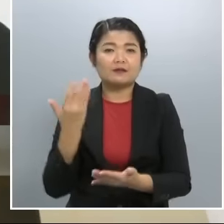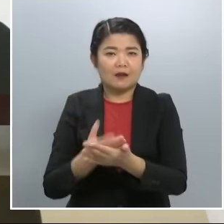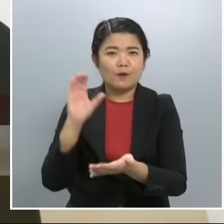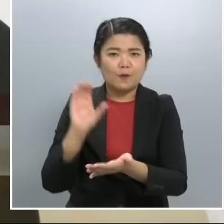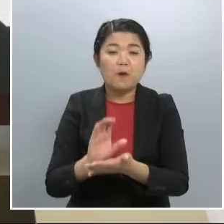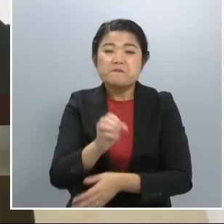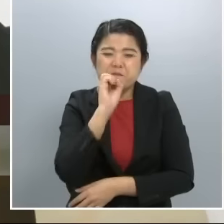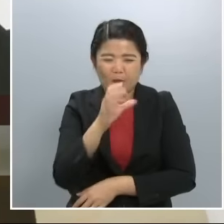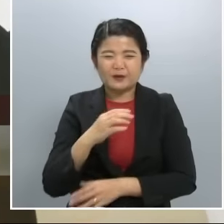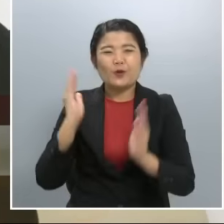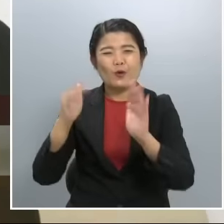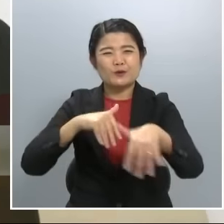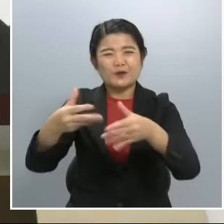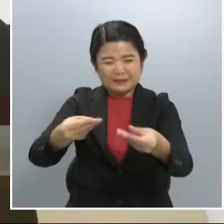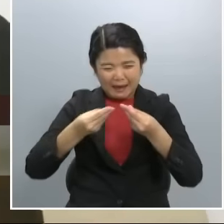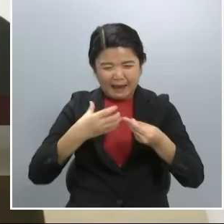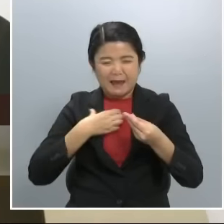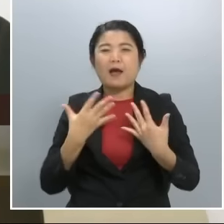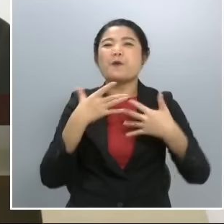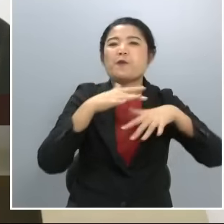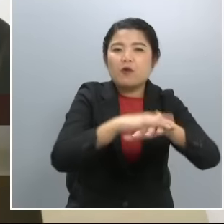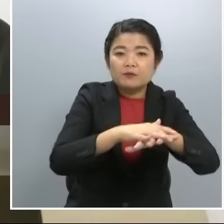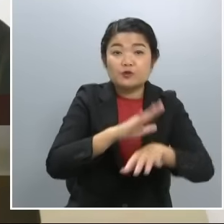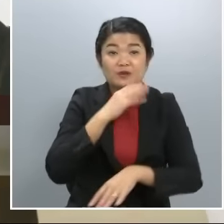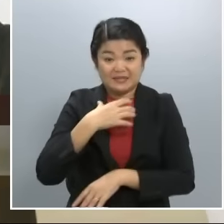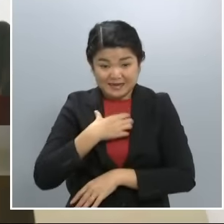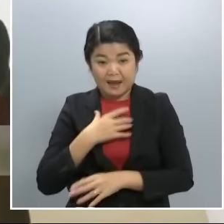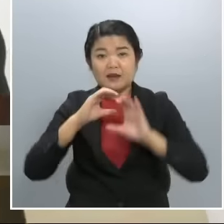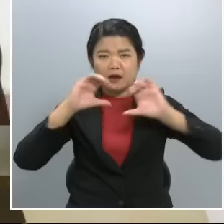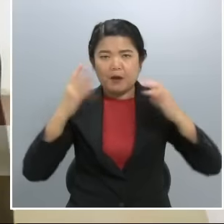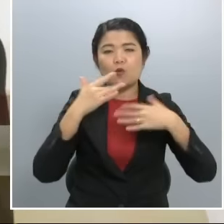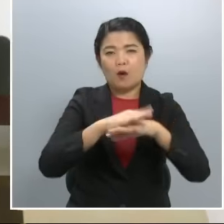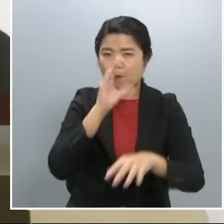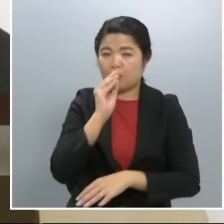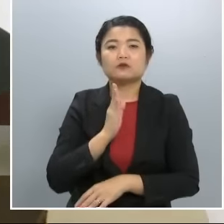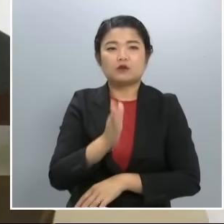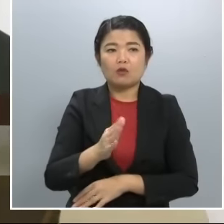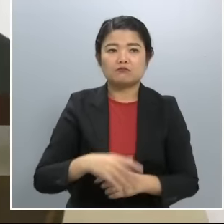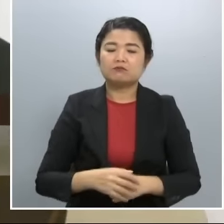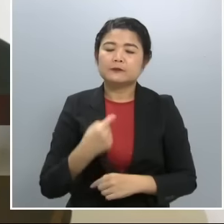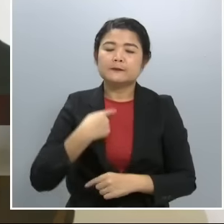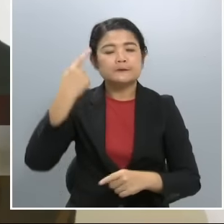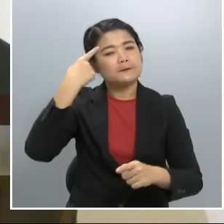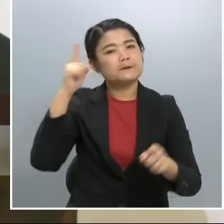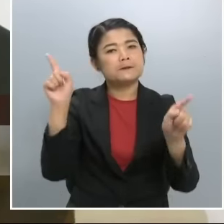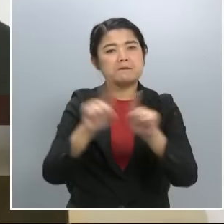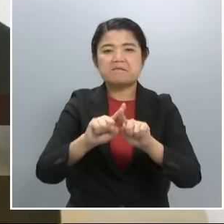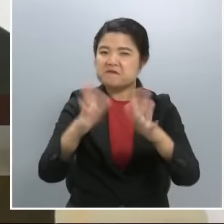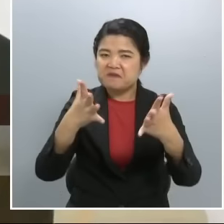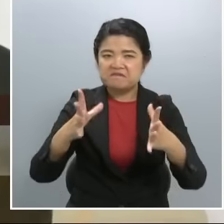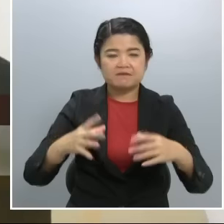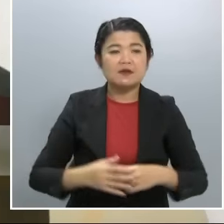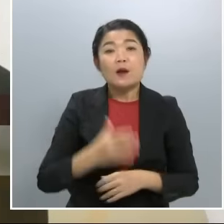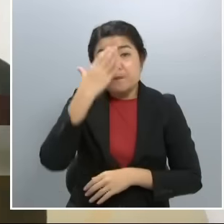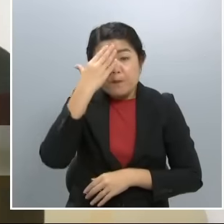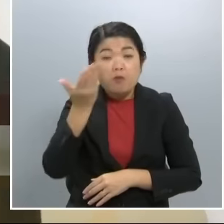หากอยากเป็นรัฐบาลก็ควรพูดตรงๆว่าอยากเป็น และตัวคุณชวนน่ะ ส่วนตัวยังยืนยันว่าไม่เห็นด้วยกับการร่วมรัฐบาลเพราะเราเคยไป